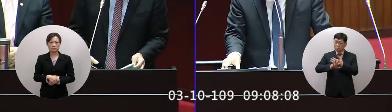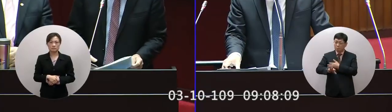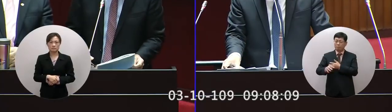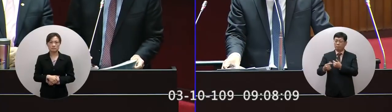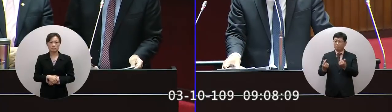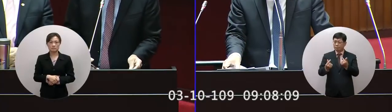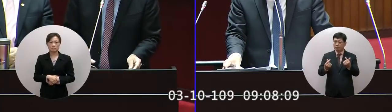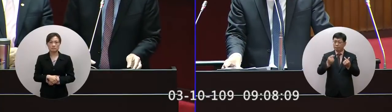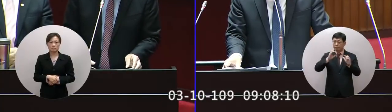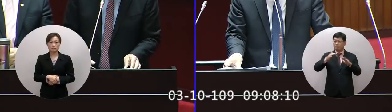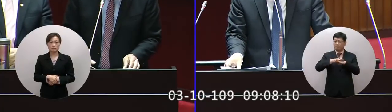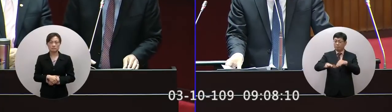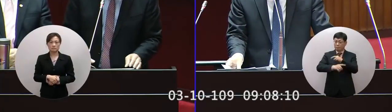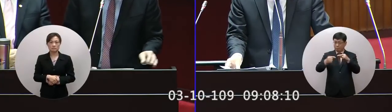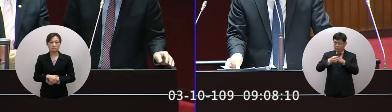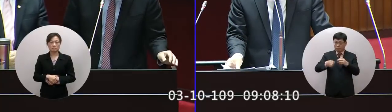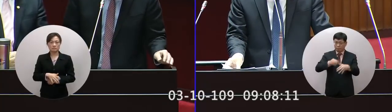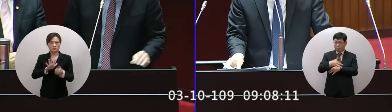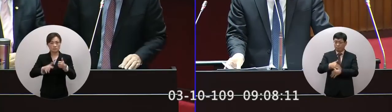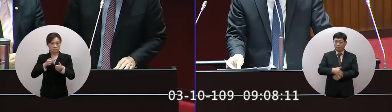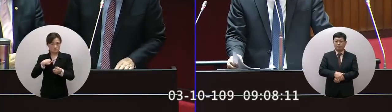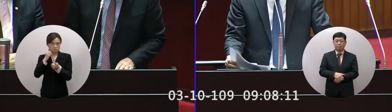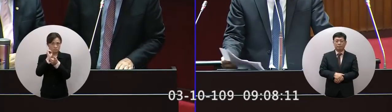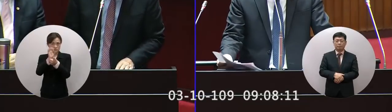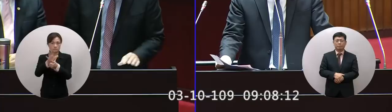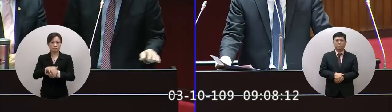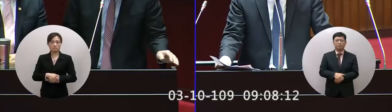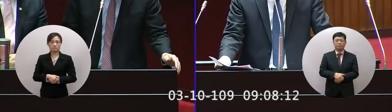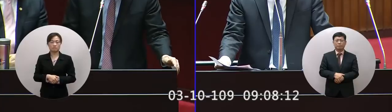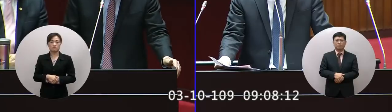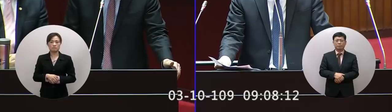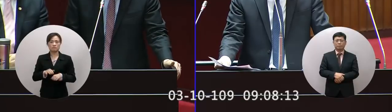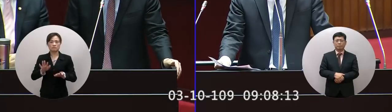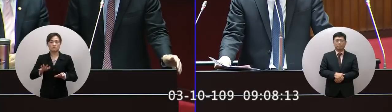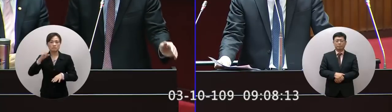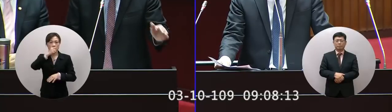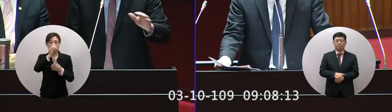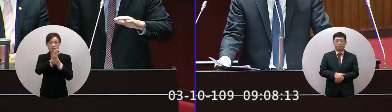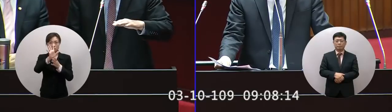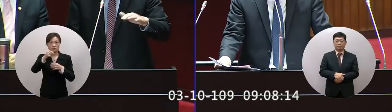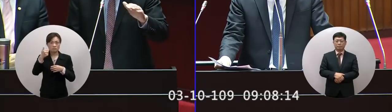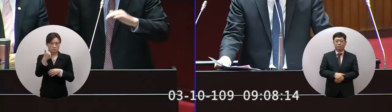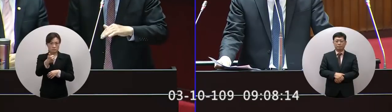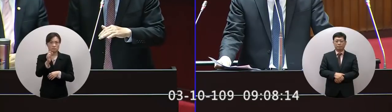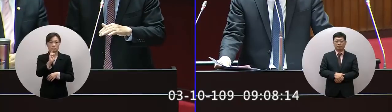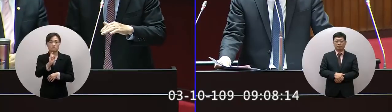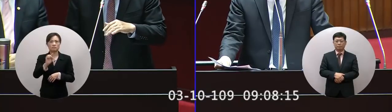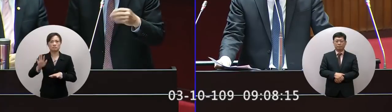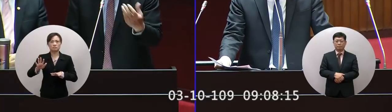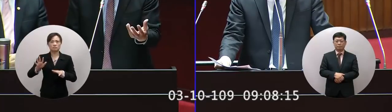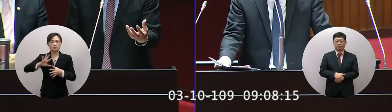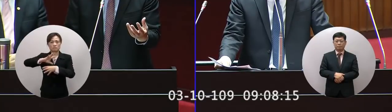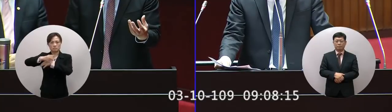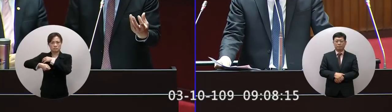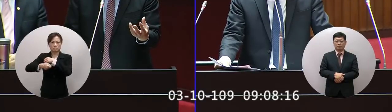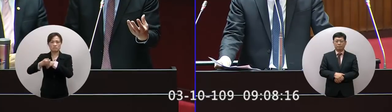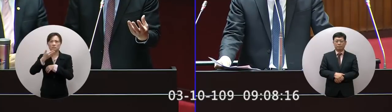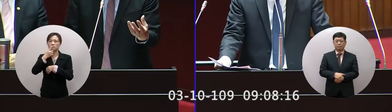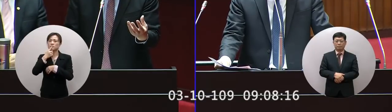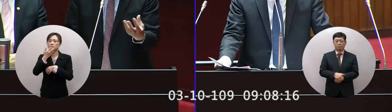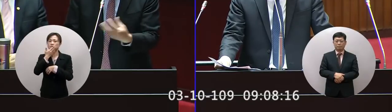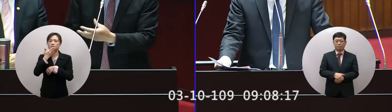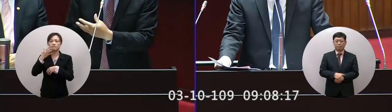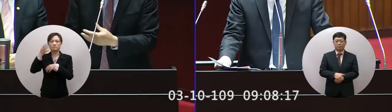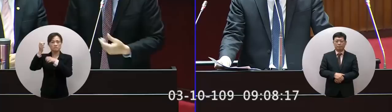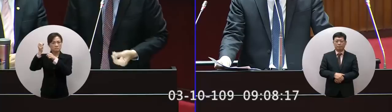些国安基金等等。 委员报告哈，因为我们现在台股有一个优势，因为现在全世界都降息，拿在现金在